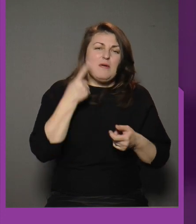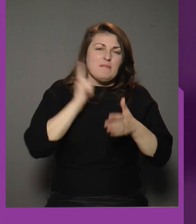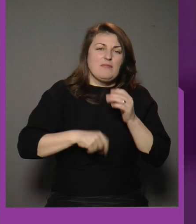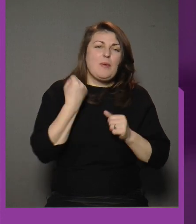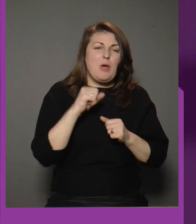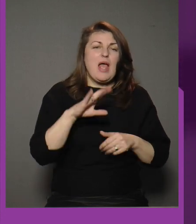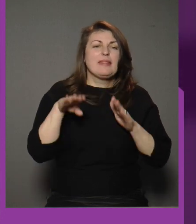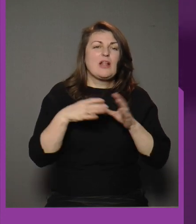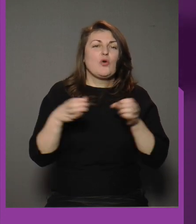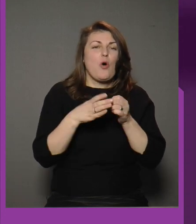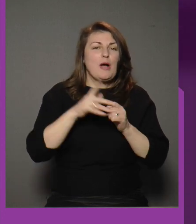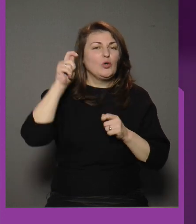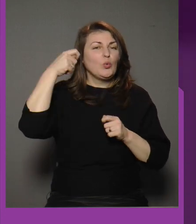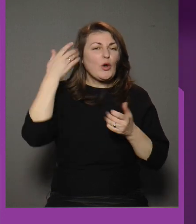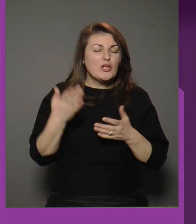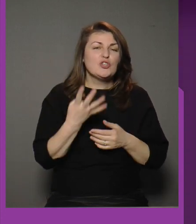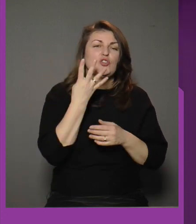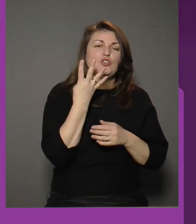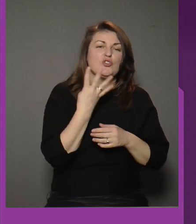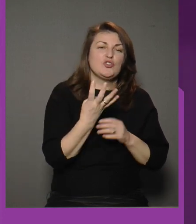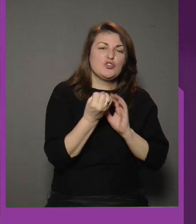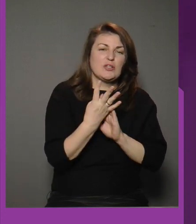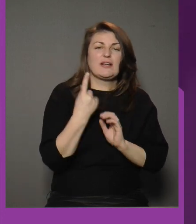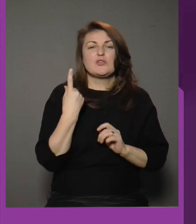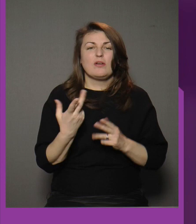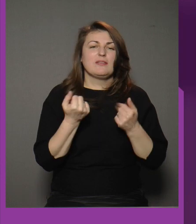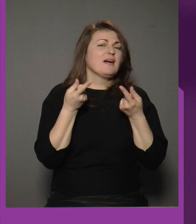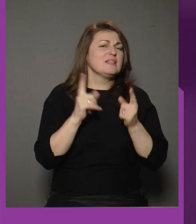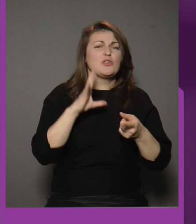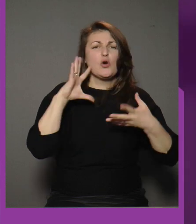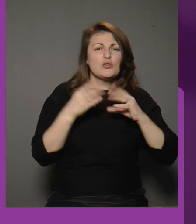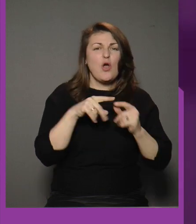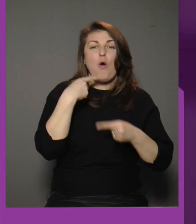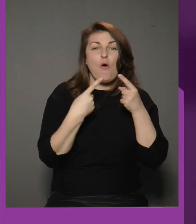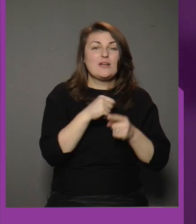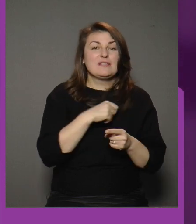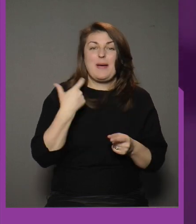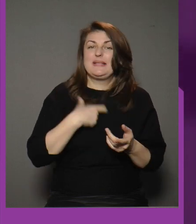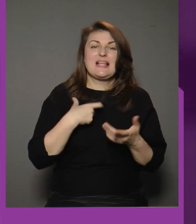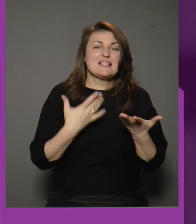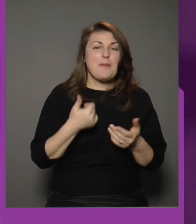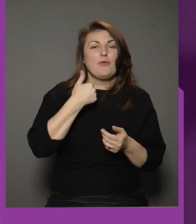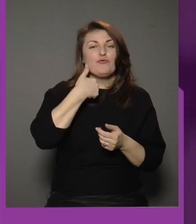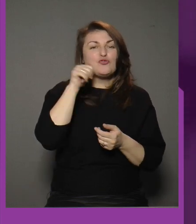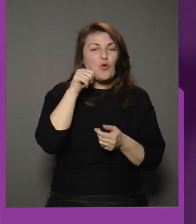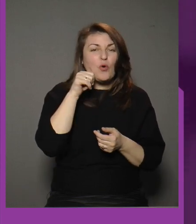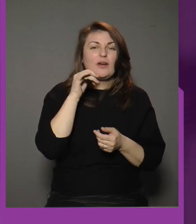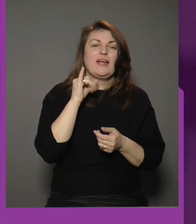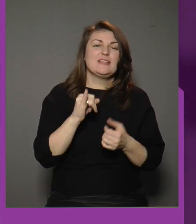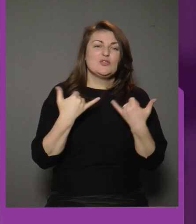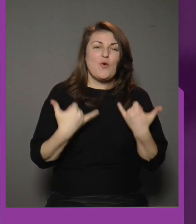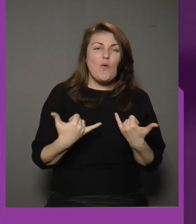командою Туреччини 14-1. Так, дійсно, результати говорять самі за себе. Вчора і